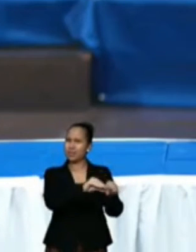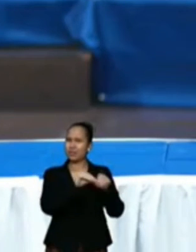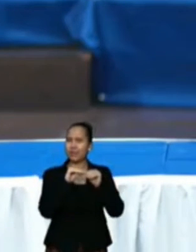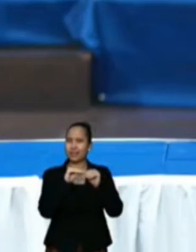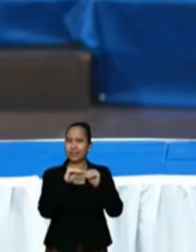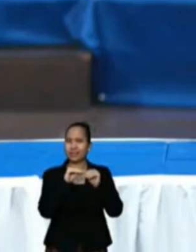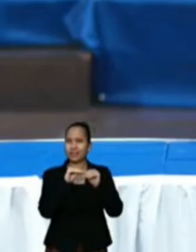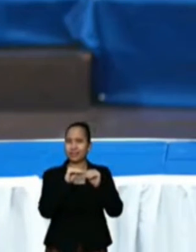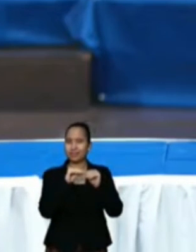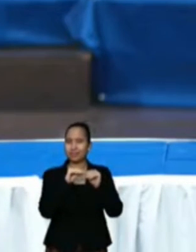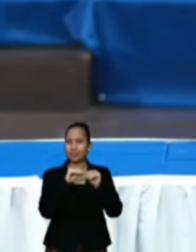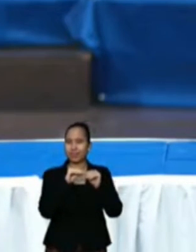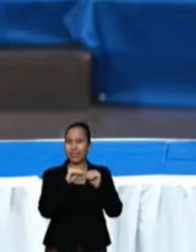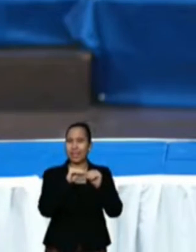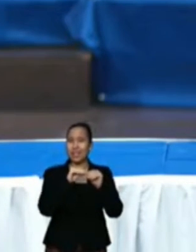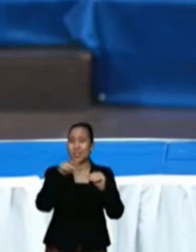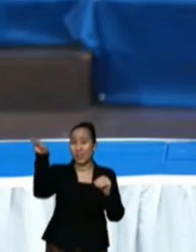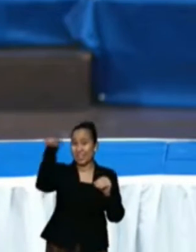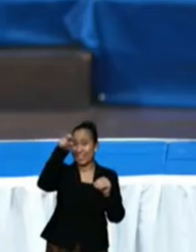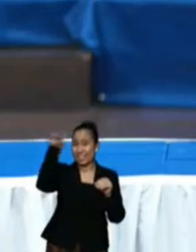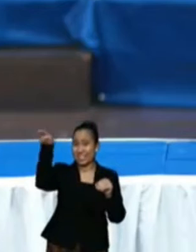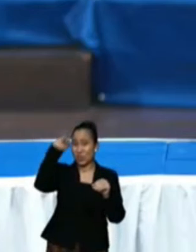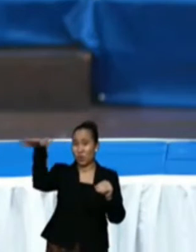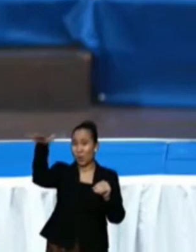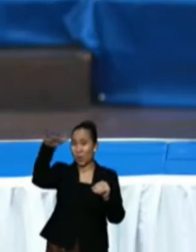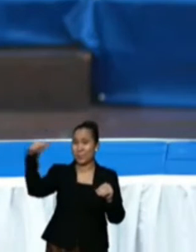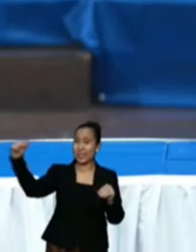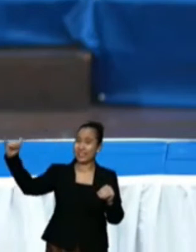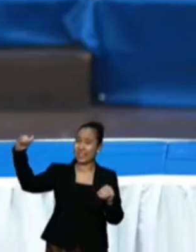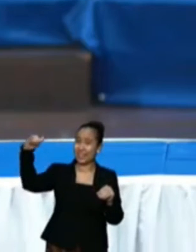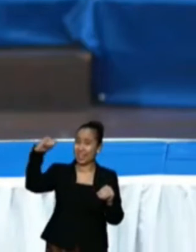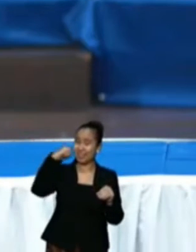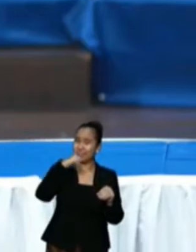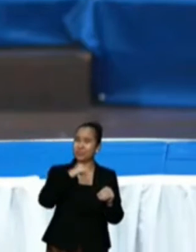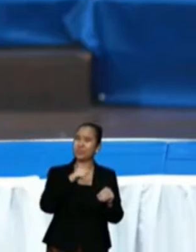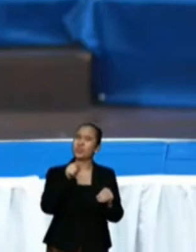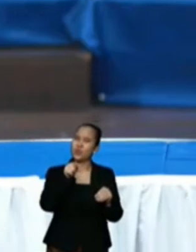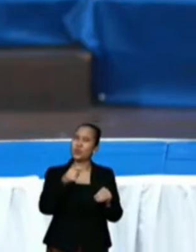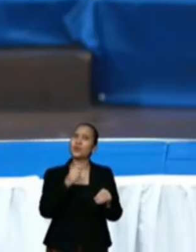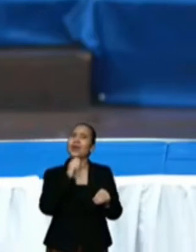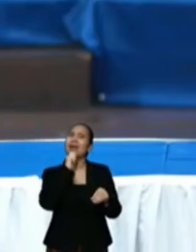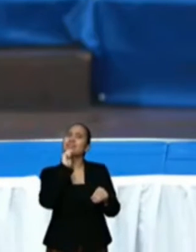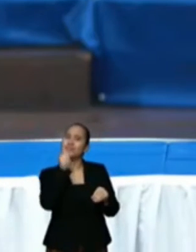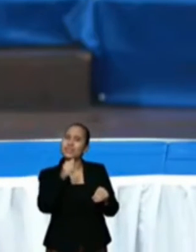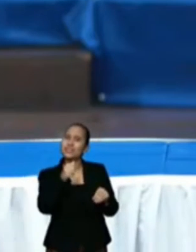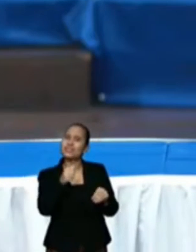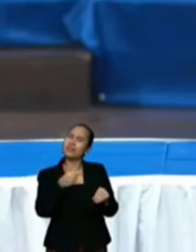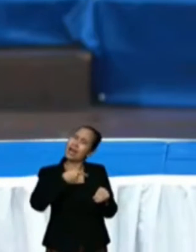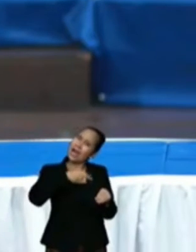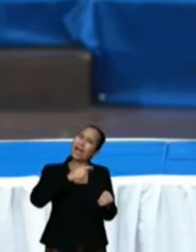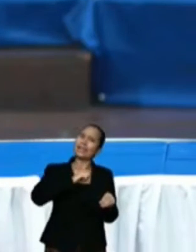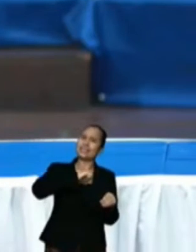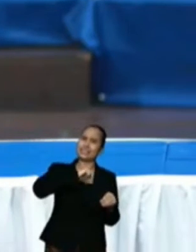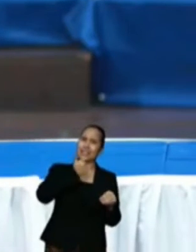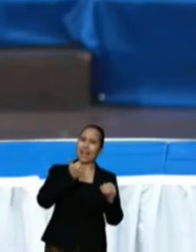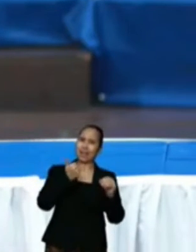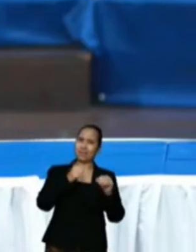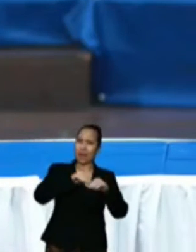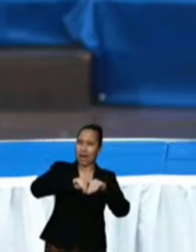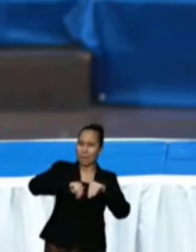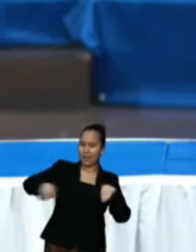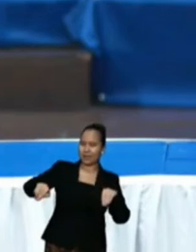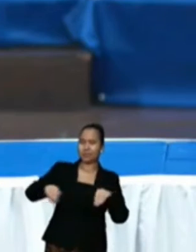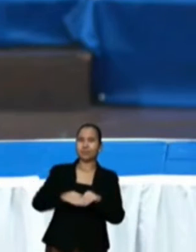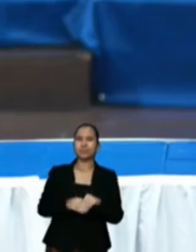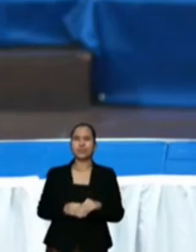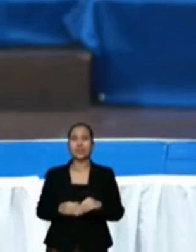uit een hoog gebied komt, een risicogebied, hoog risicogebied, dat u wordt geadviseerd om in zelfquarantaine te gaan. Dus de Nederlanders